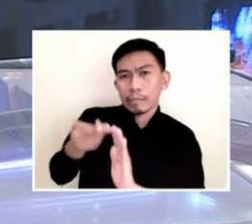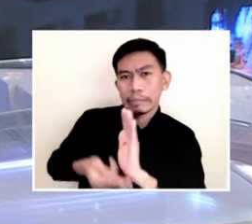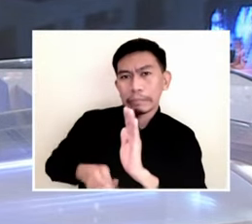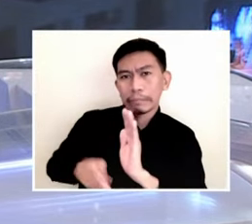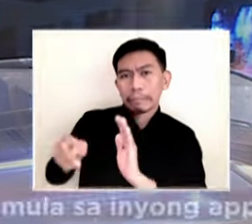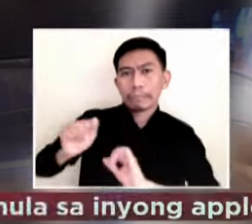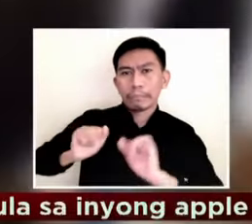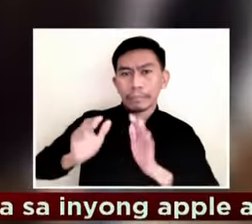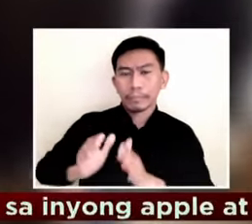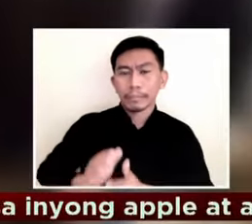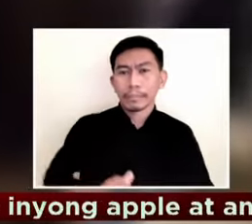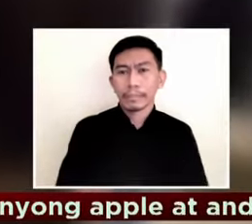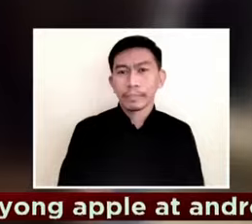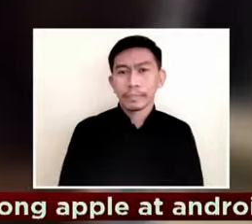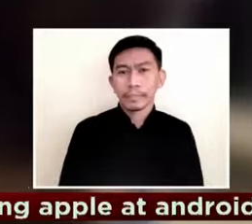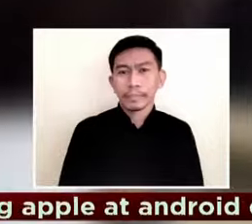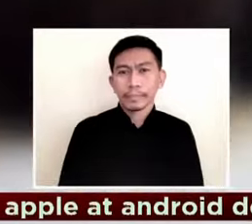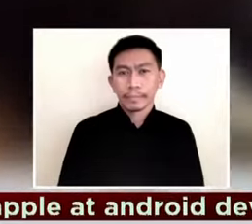Krishnan.